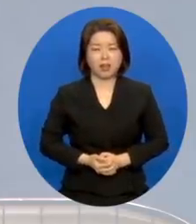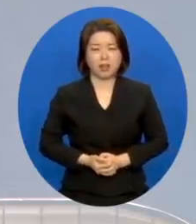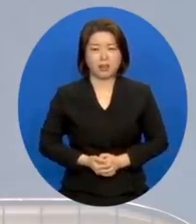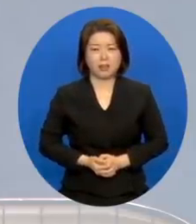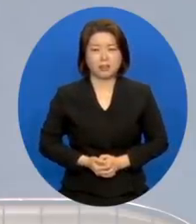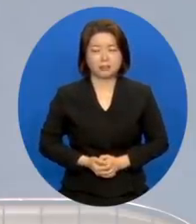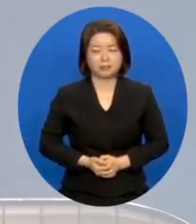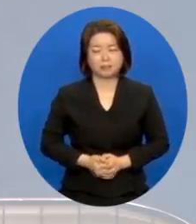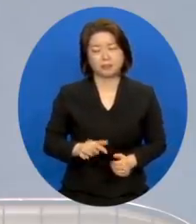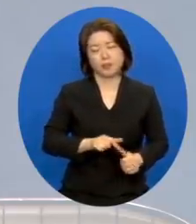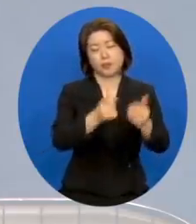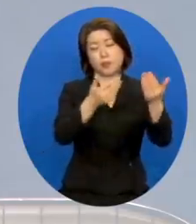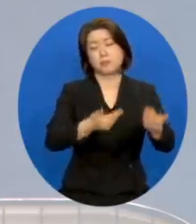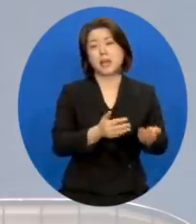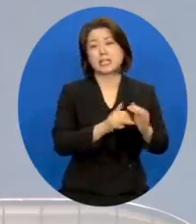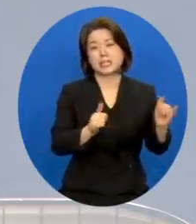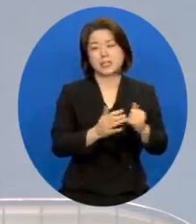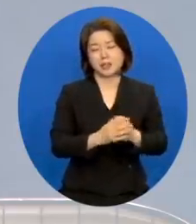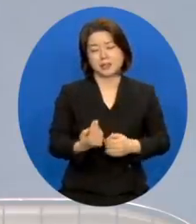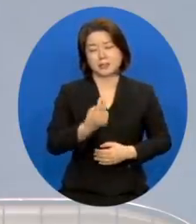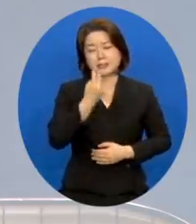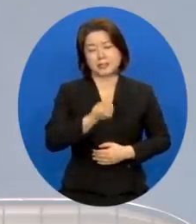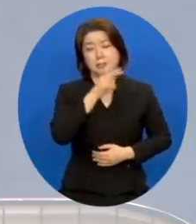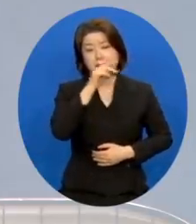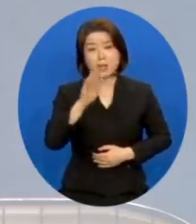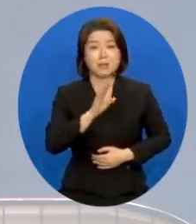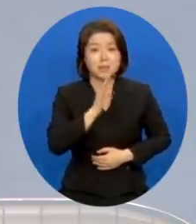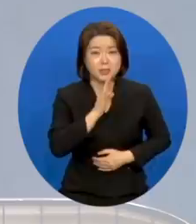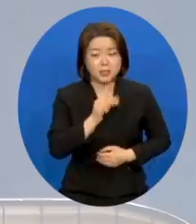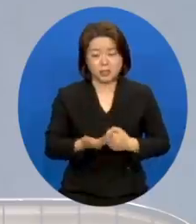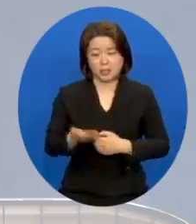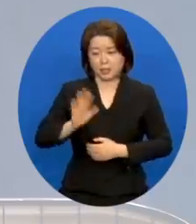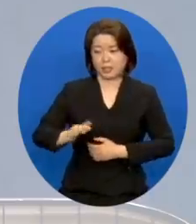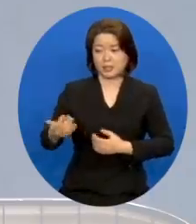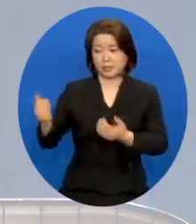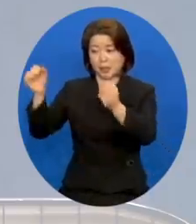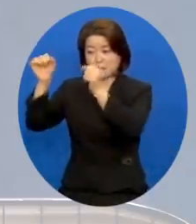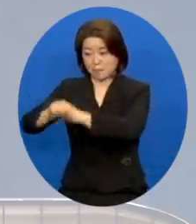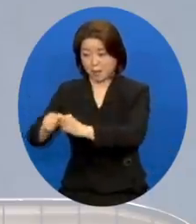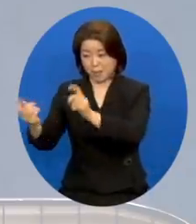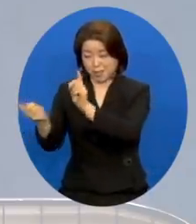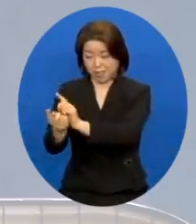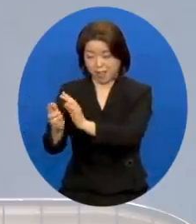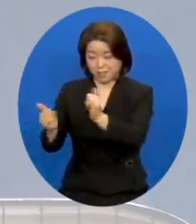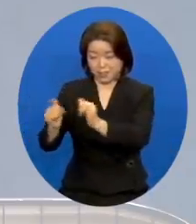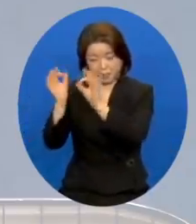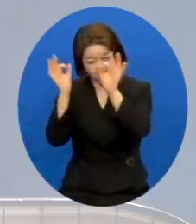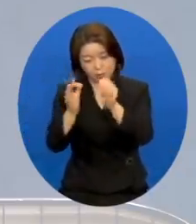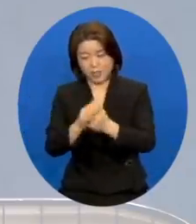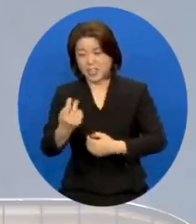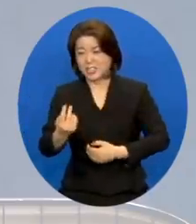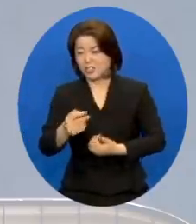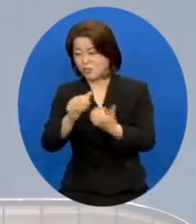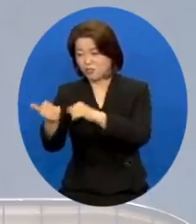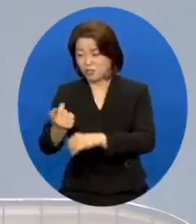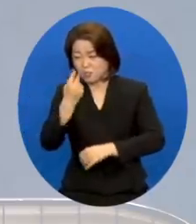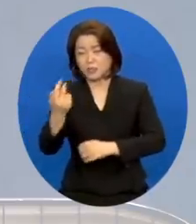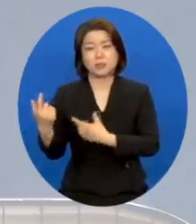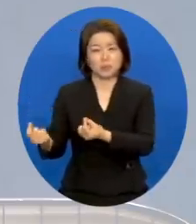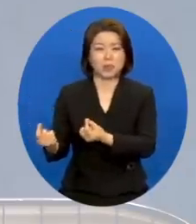구원 받은 자에게는 생명의 향기 지만 멸망을 당할 자가 보기에는 죽음의 내 미세 요